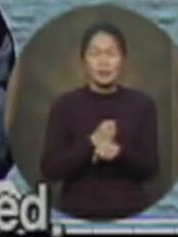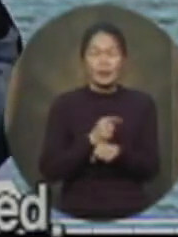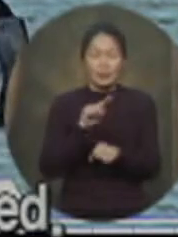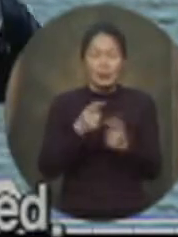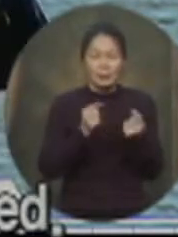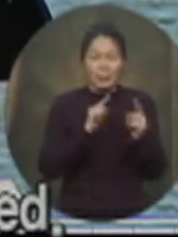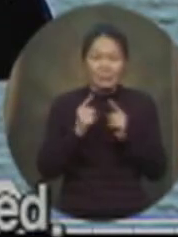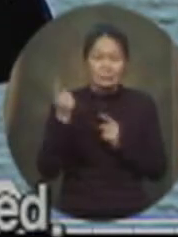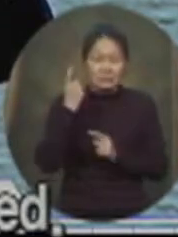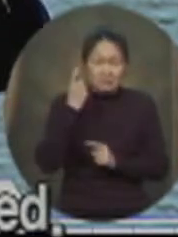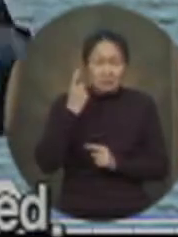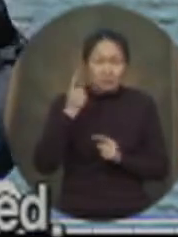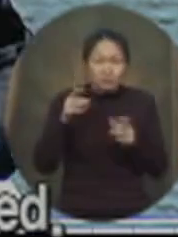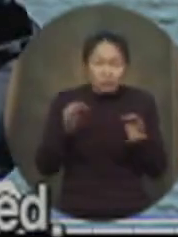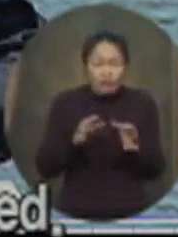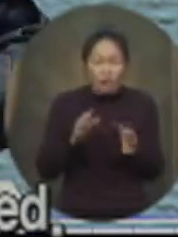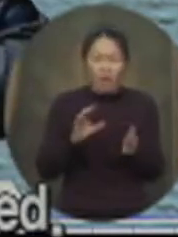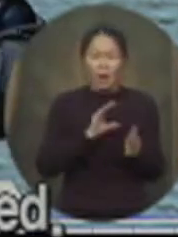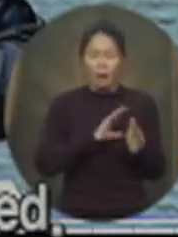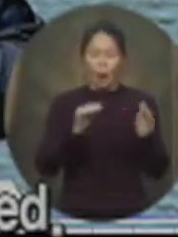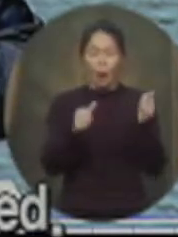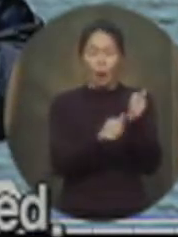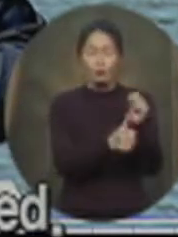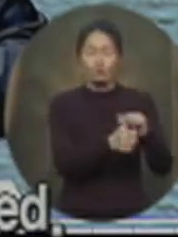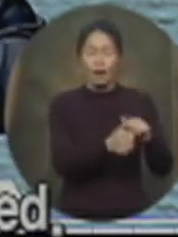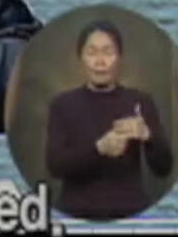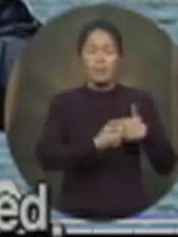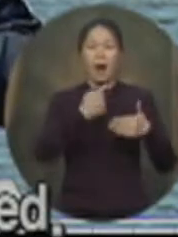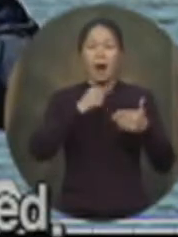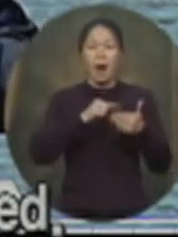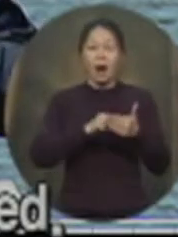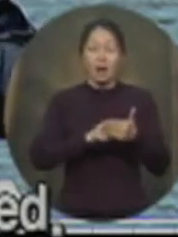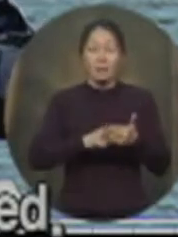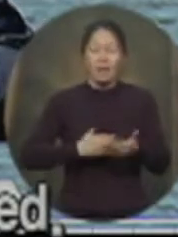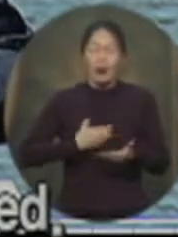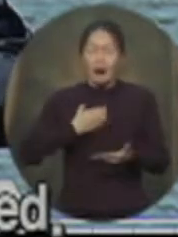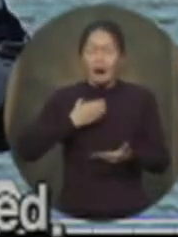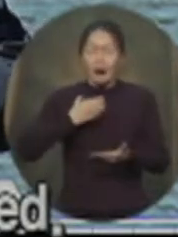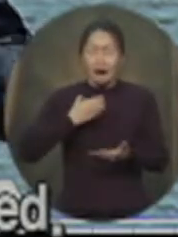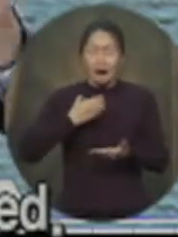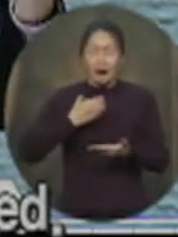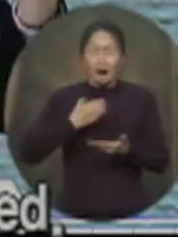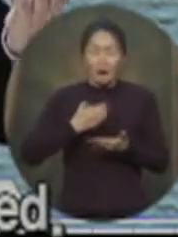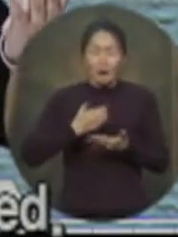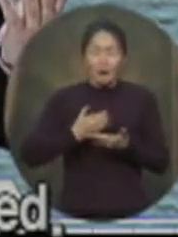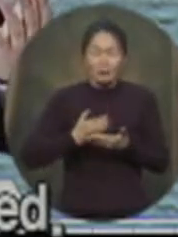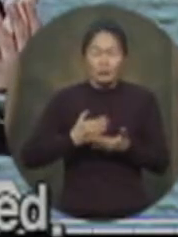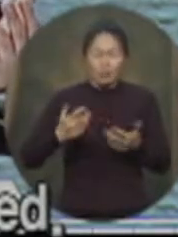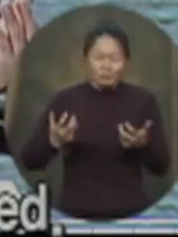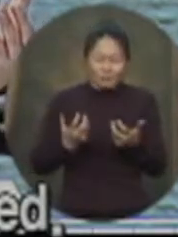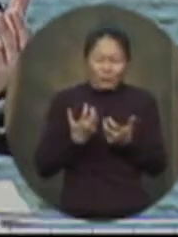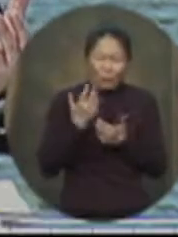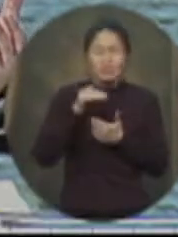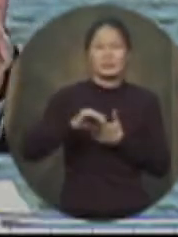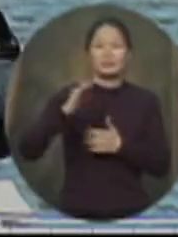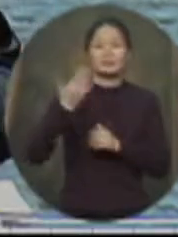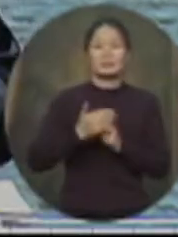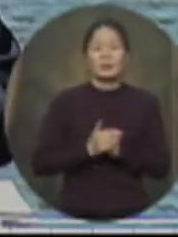그 말씀을 듣는 순간에 여호수아의 가슴이 감동으로 넘쳐 났어요